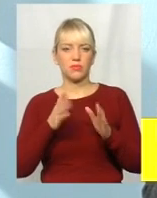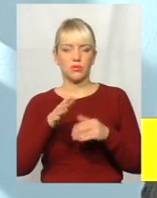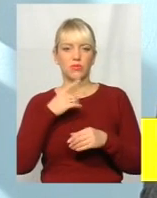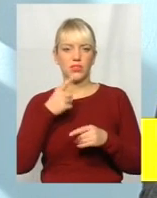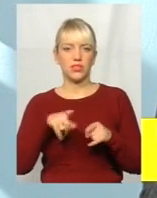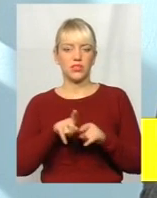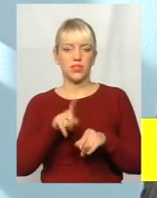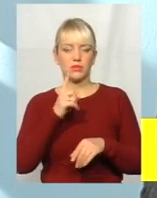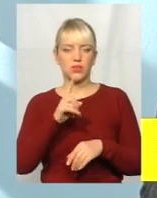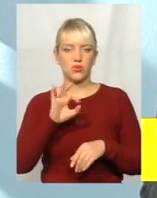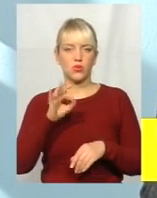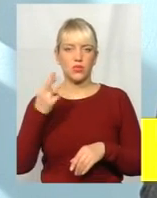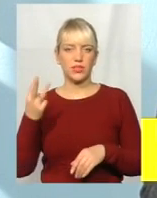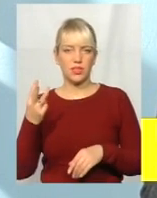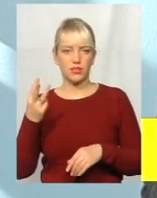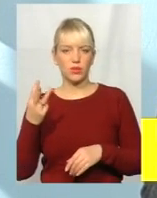з